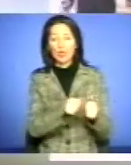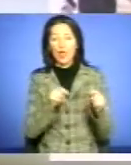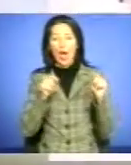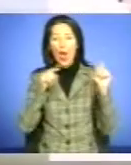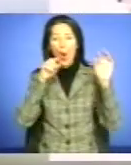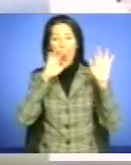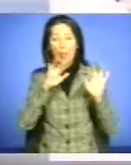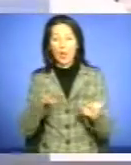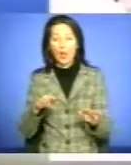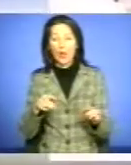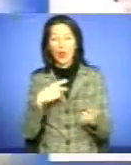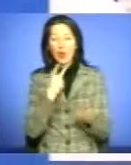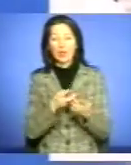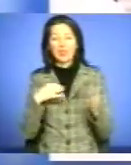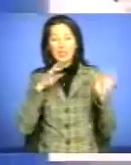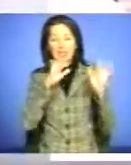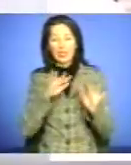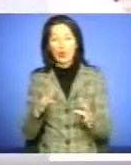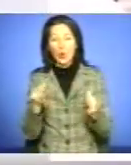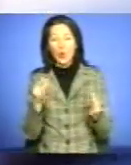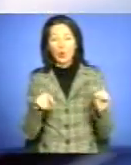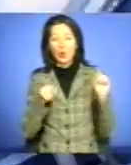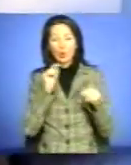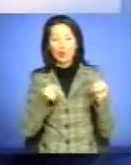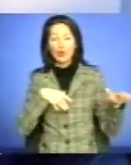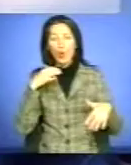мокрого снігу і дощу, місцями поривами вітру.